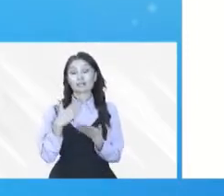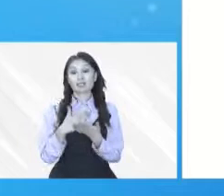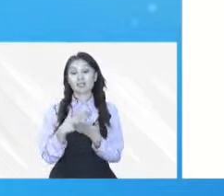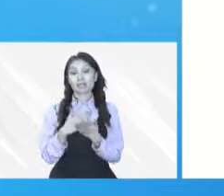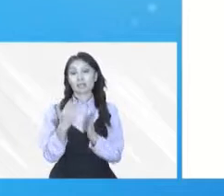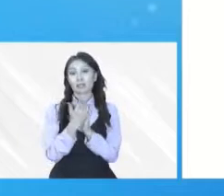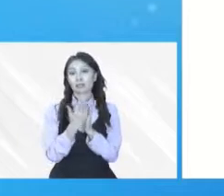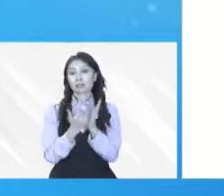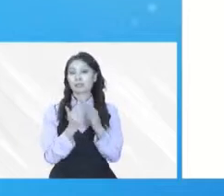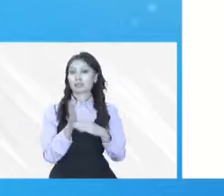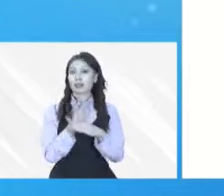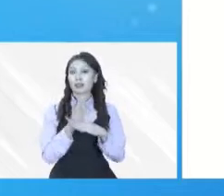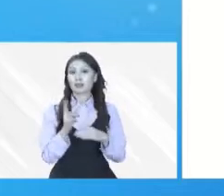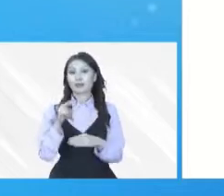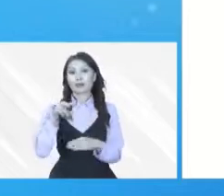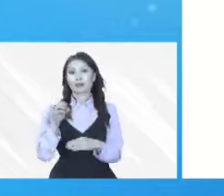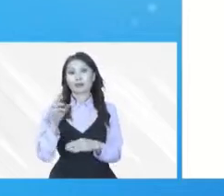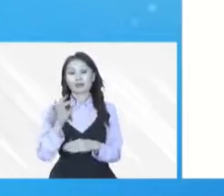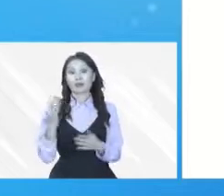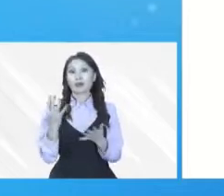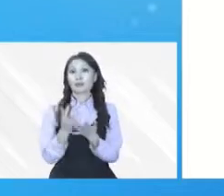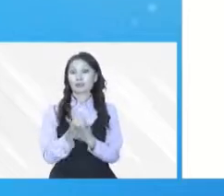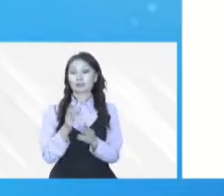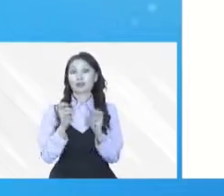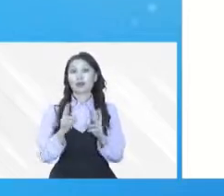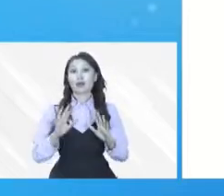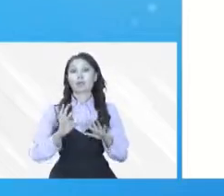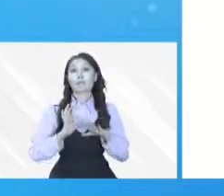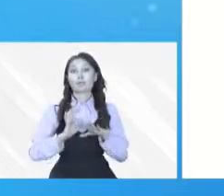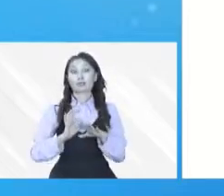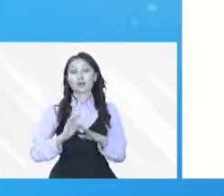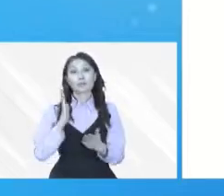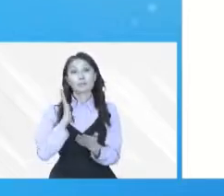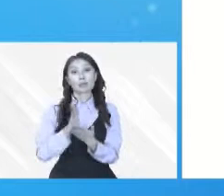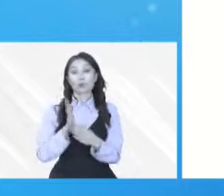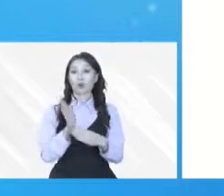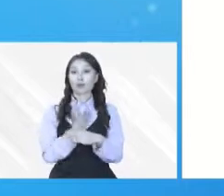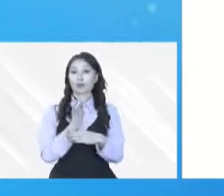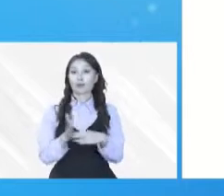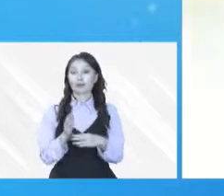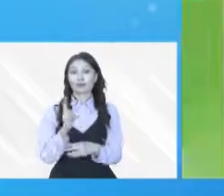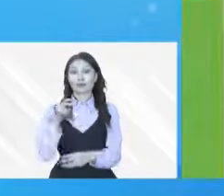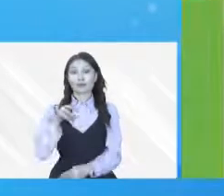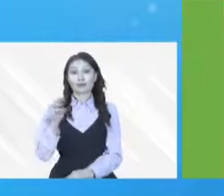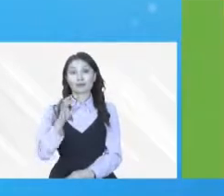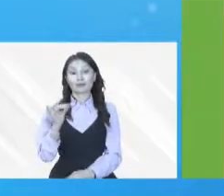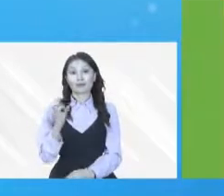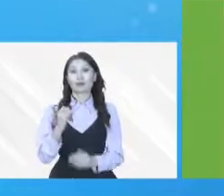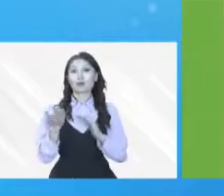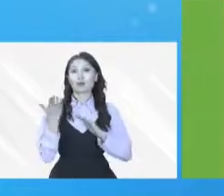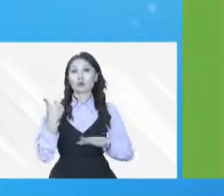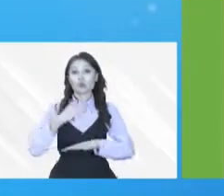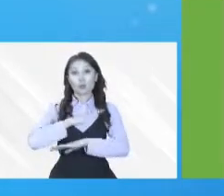состоит процесс деления клетки. Определим, как происходит прямое деление клетки. На